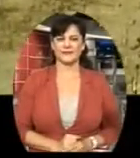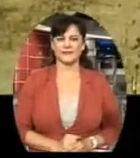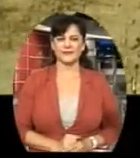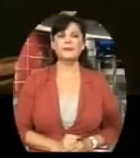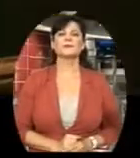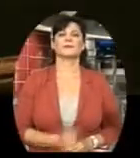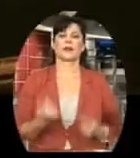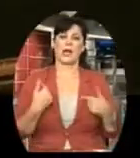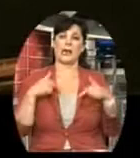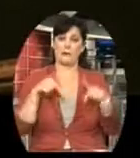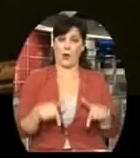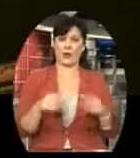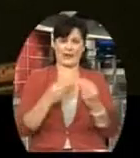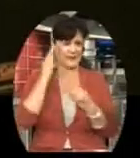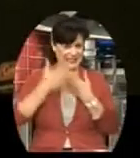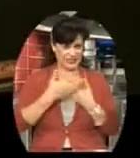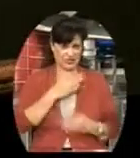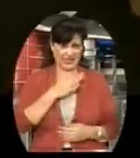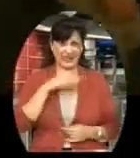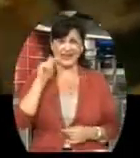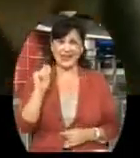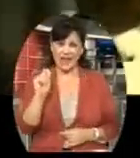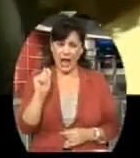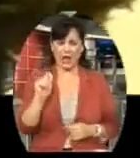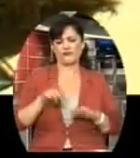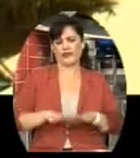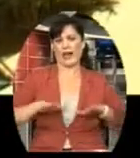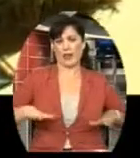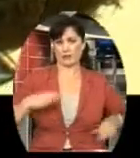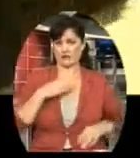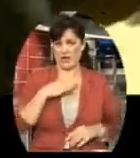אז אני פה עם תחייה, פה נוגה איתמר וחגי,